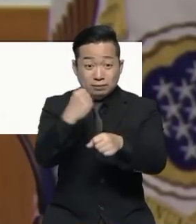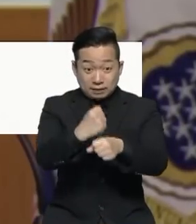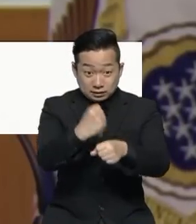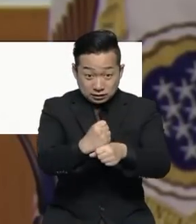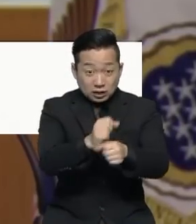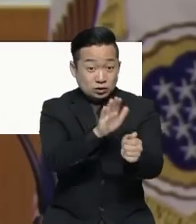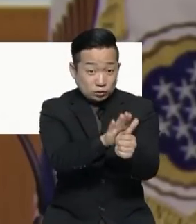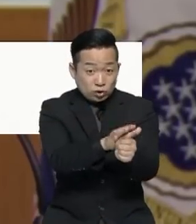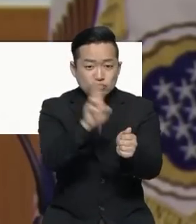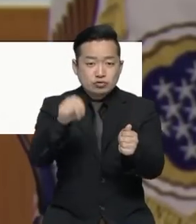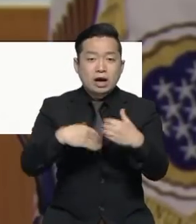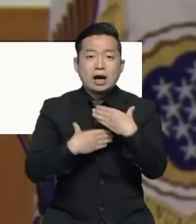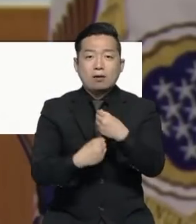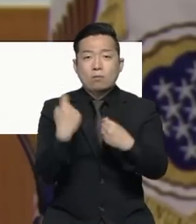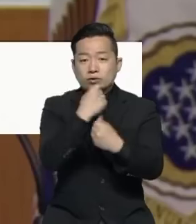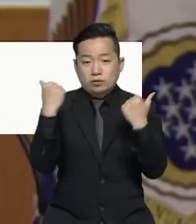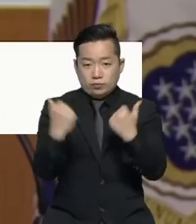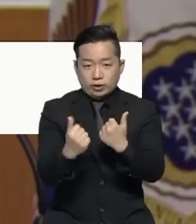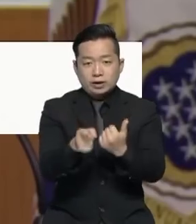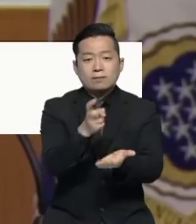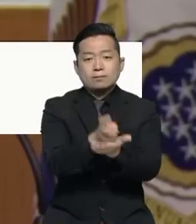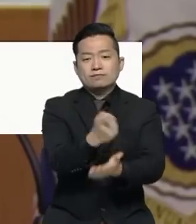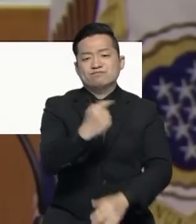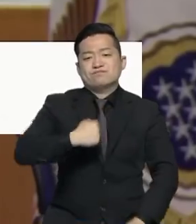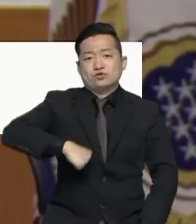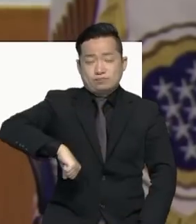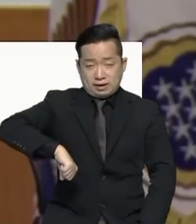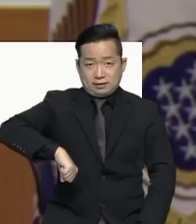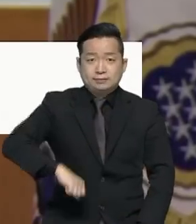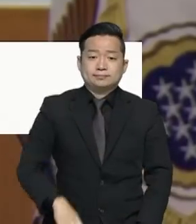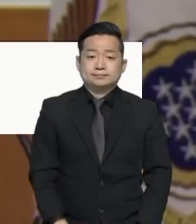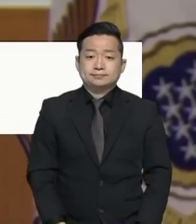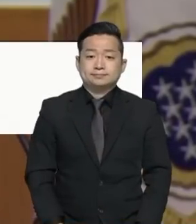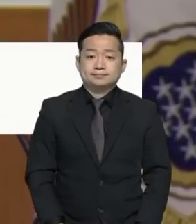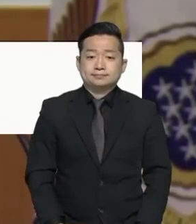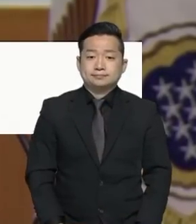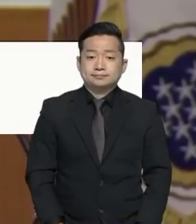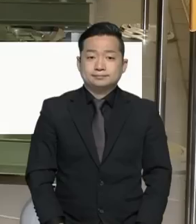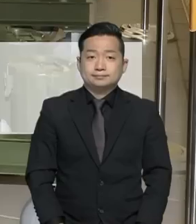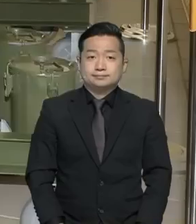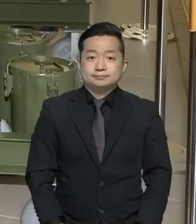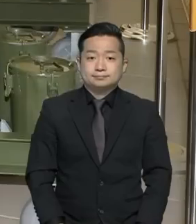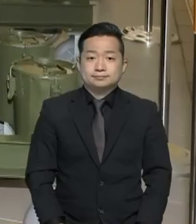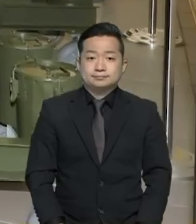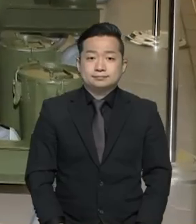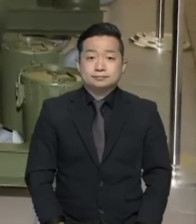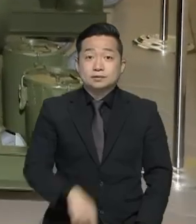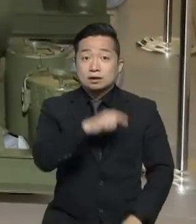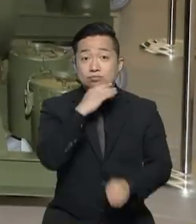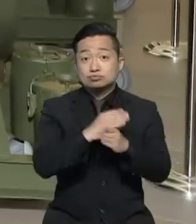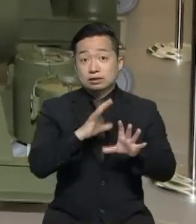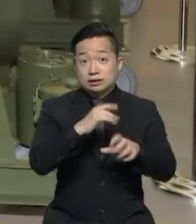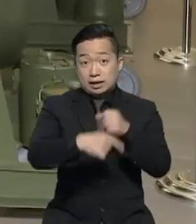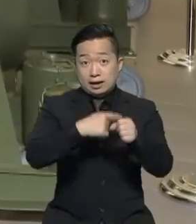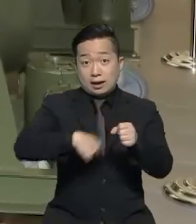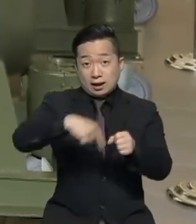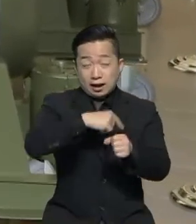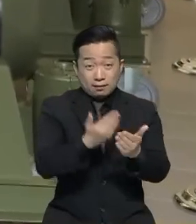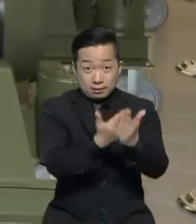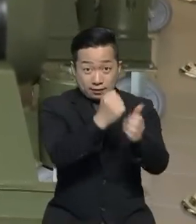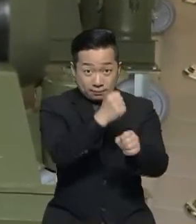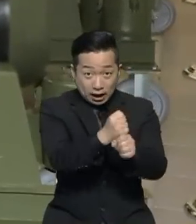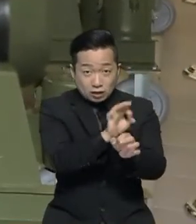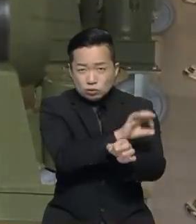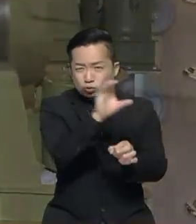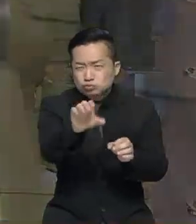or a weapons of mass destruction program that would of course be in clear violation. 북한의 핵 개발을 위한 자금줄 역할을